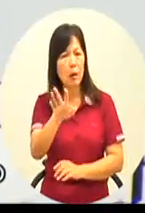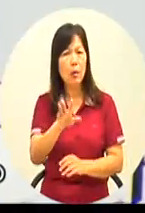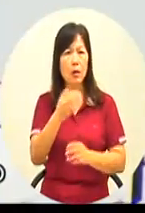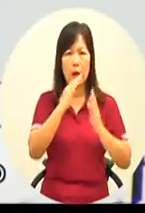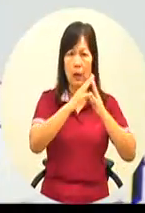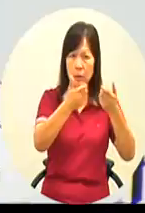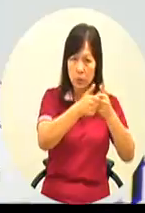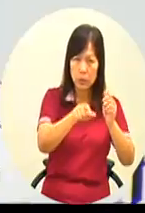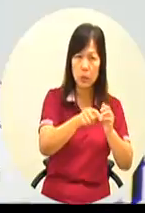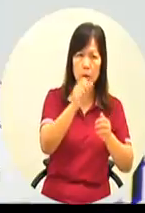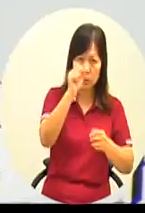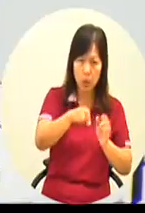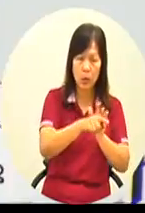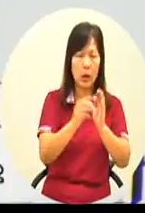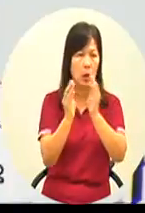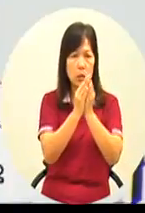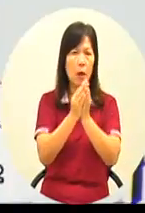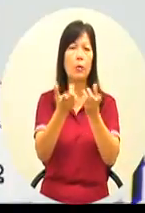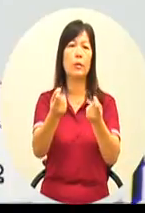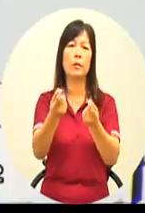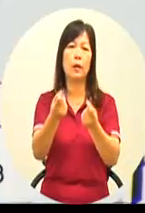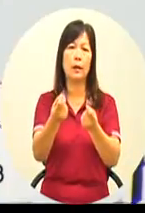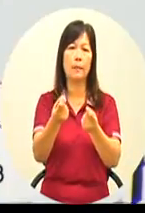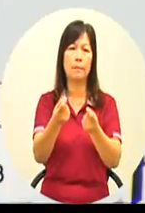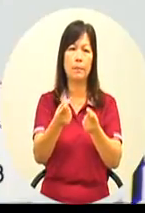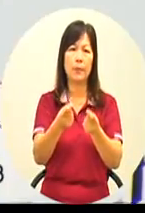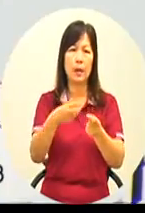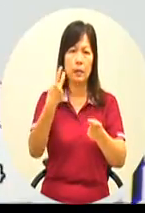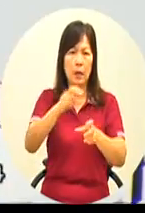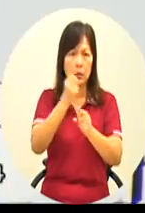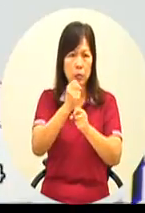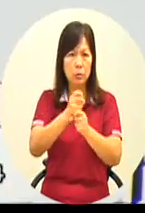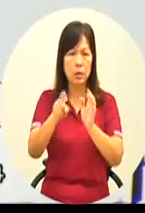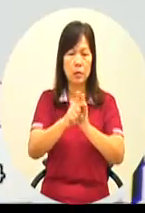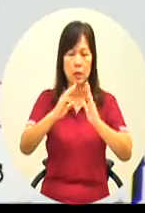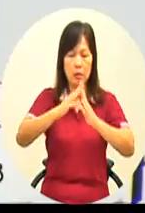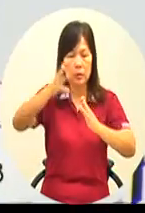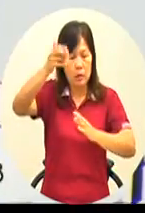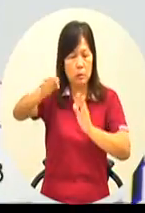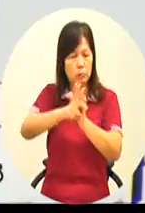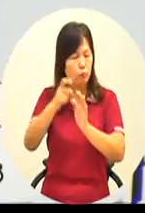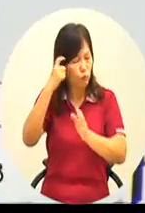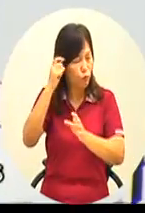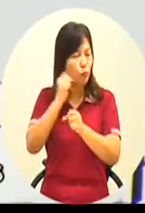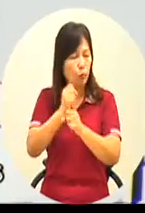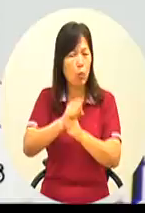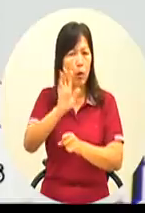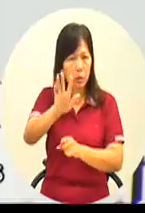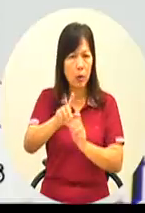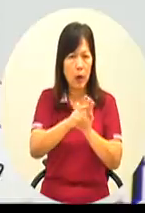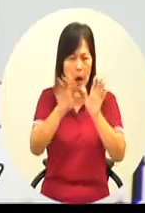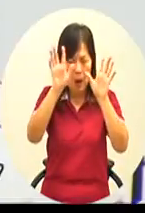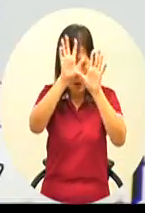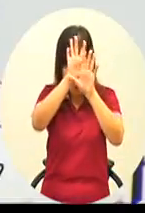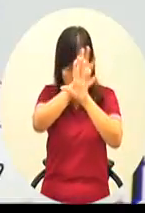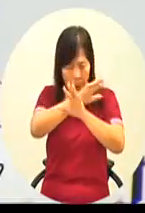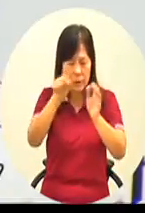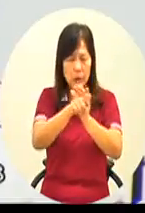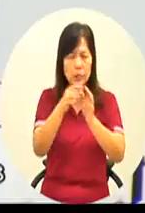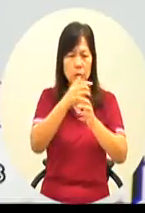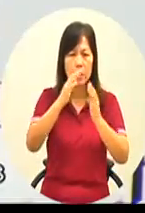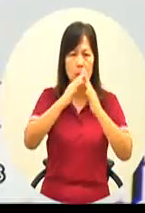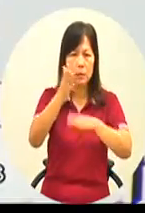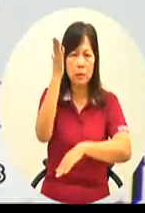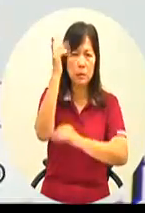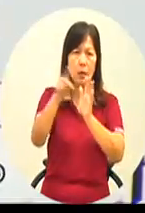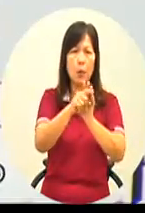认可之后，像桃园的话，我想那也是在执行一个市长的意志了哈，不然不可能晚上会在桃园市政府